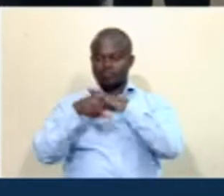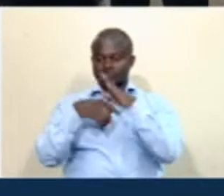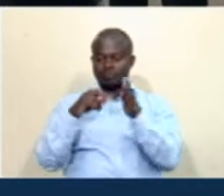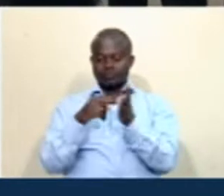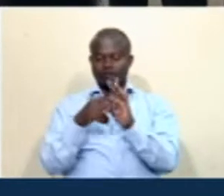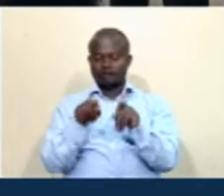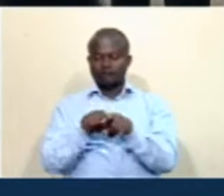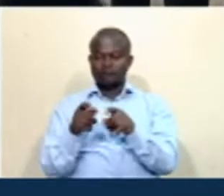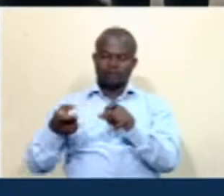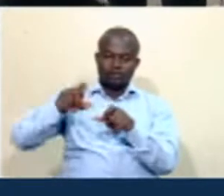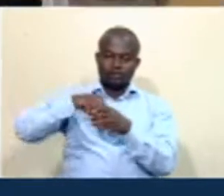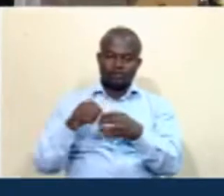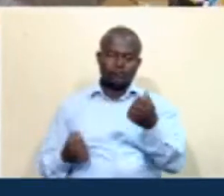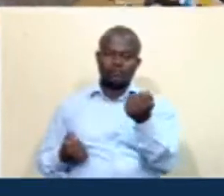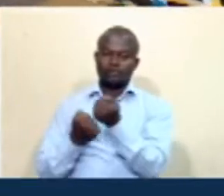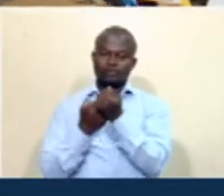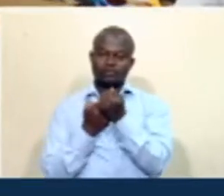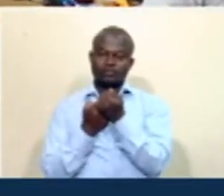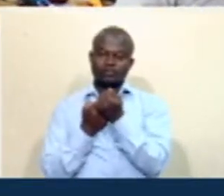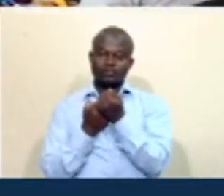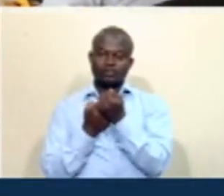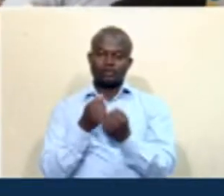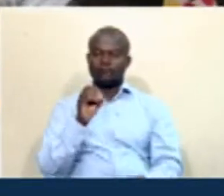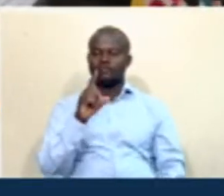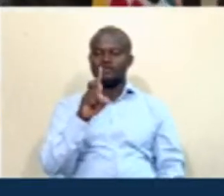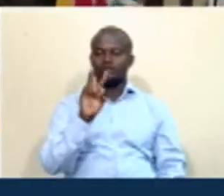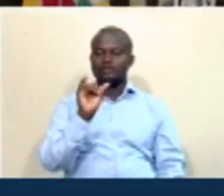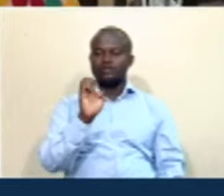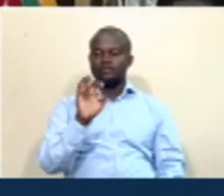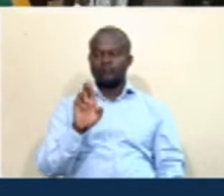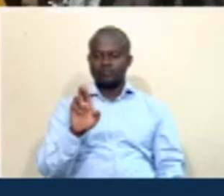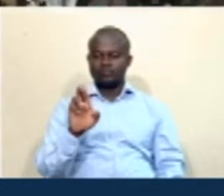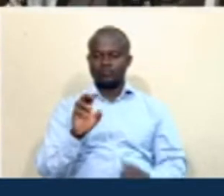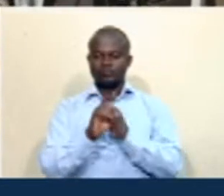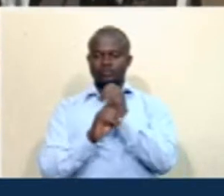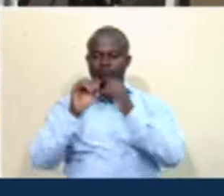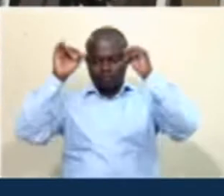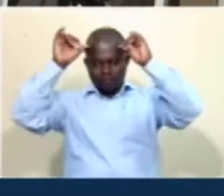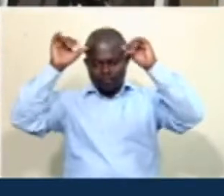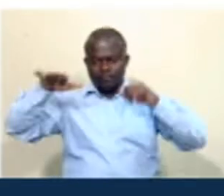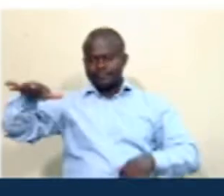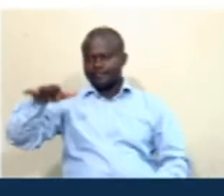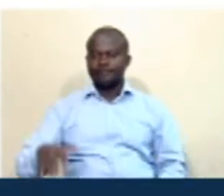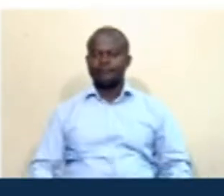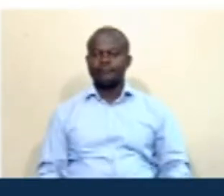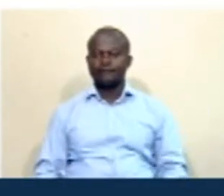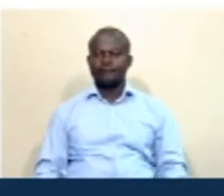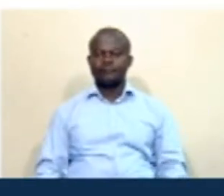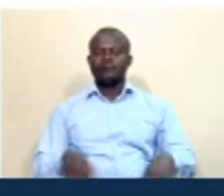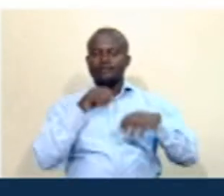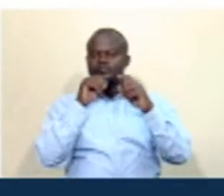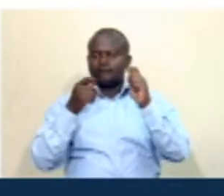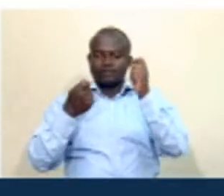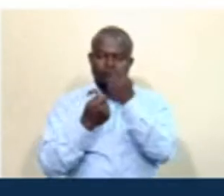igomba gukomeza kongerwa no gushyigikirwa. Olivier tuyishimire mu karere ka Nyagatare.